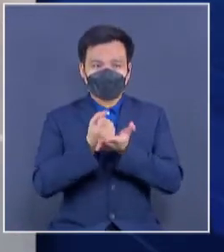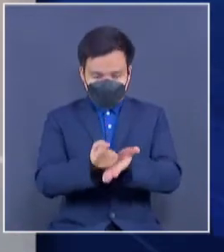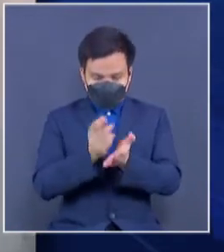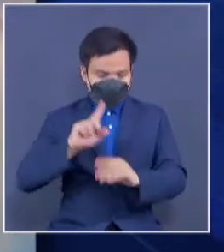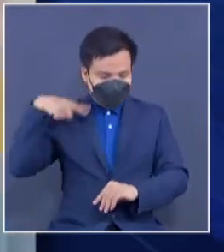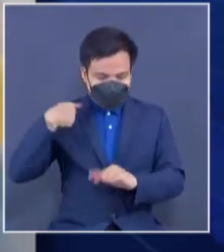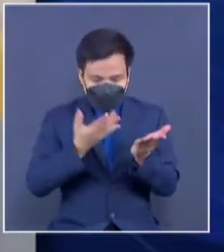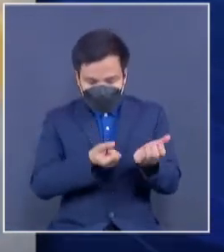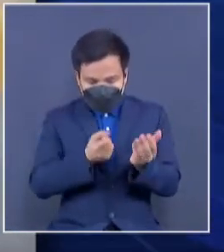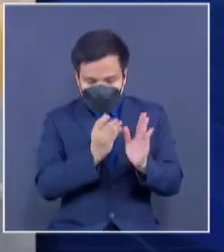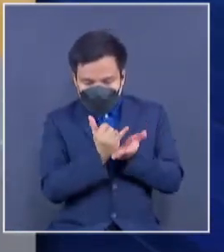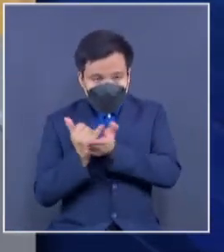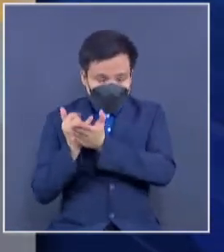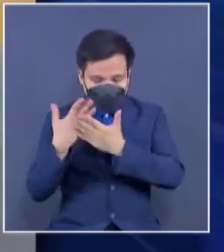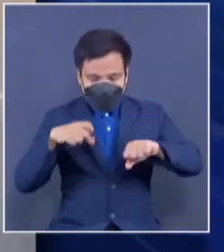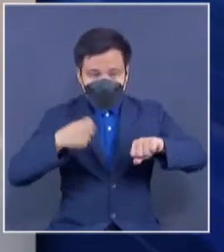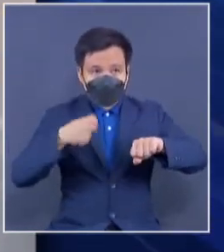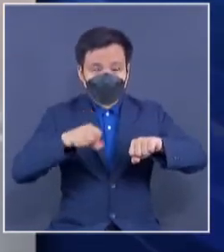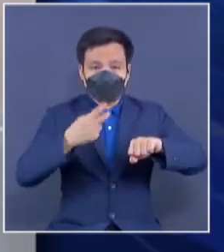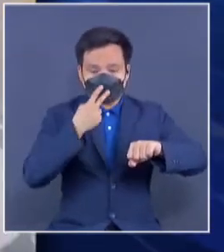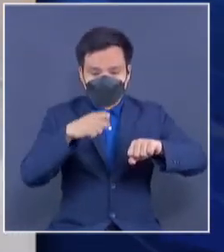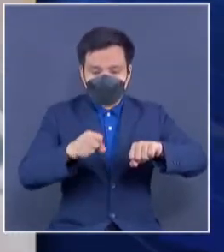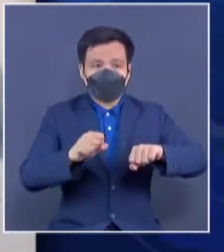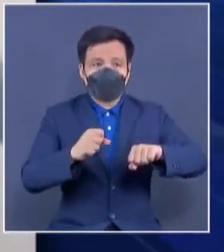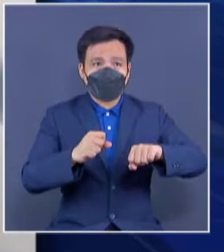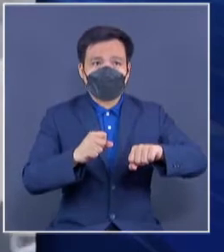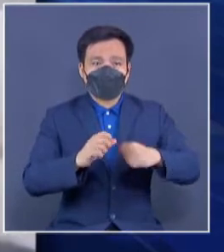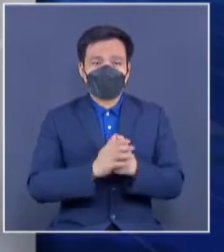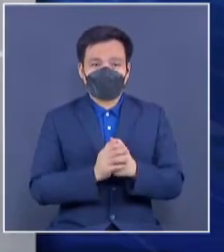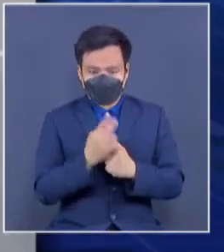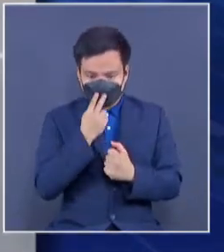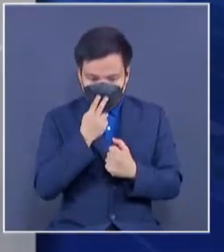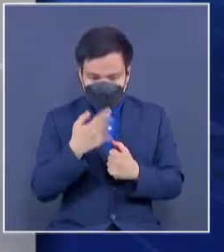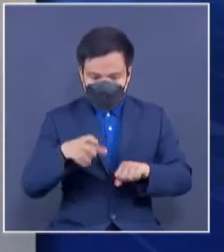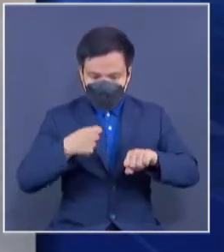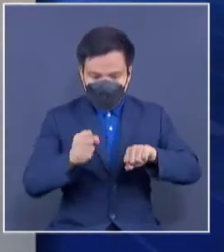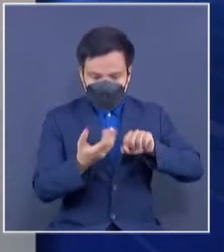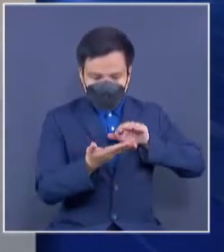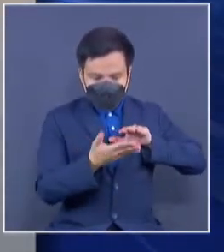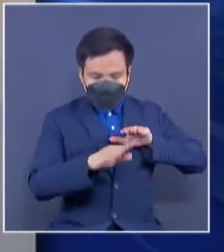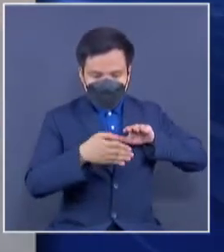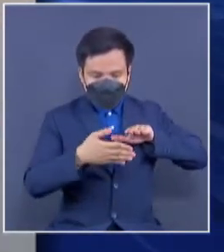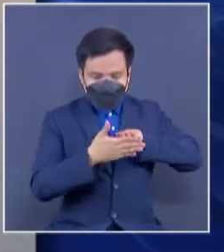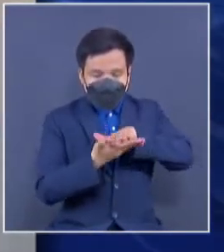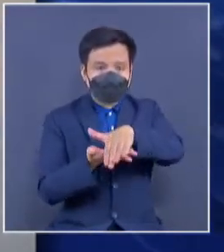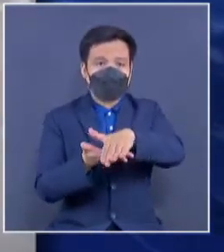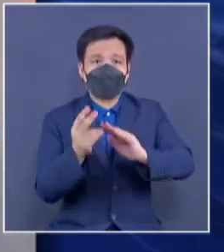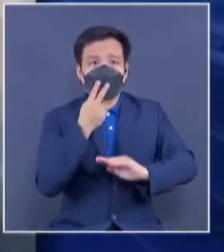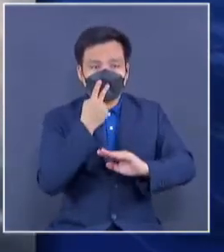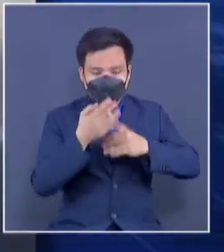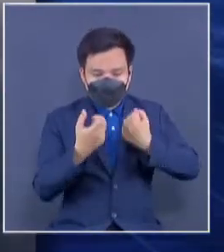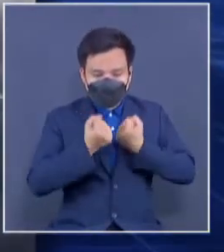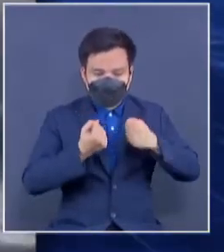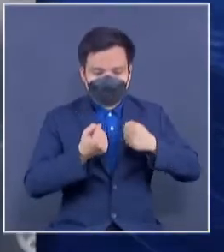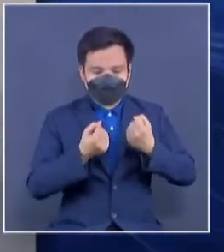ภรรยาออกไปนะครับแล้วเอารถมอเตอร์ไซค์รถมอเตอร์ไซค์เนี่ยแท็กซี่ยังขับบี้ต่อนะครับเพื่อผลห่างแล้วตัวเองก็